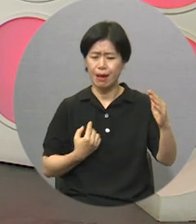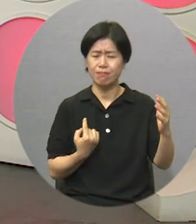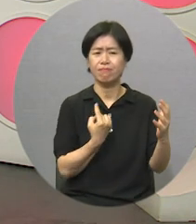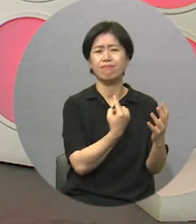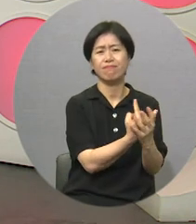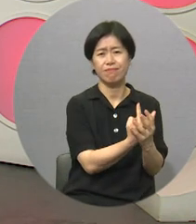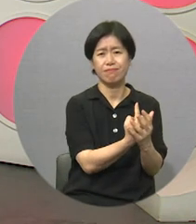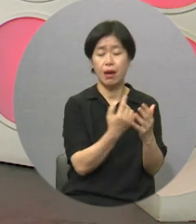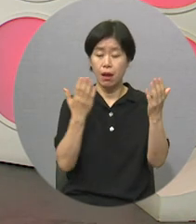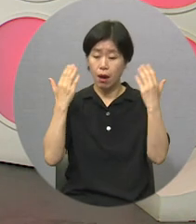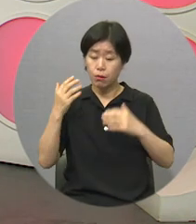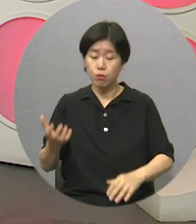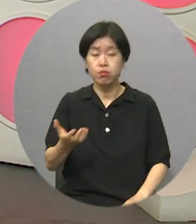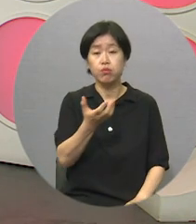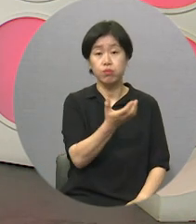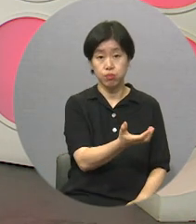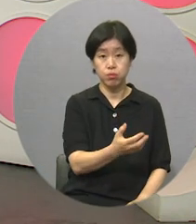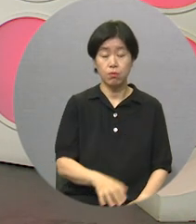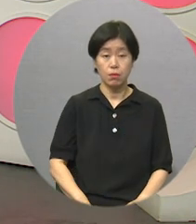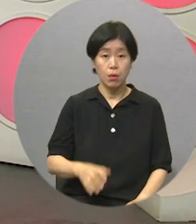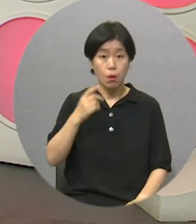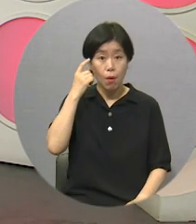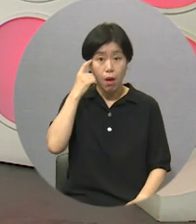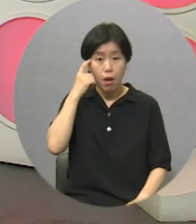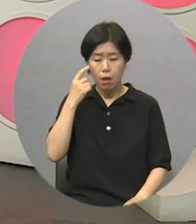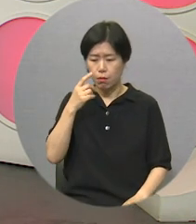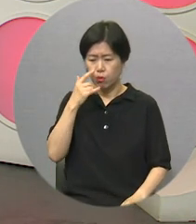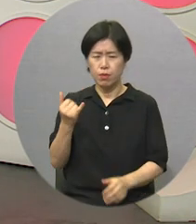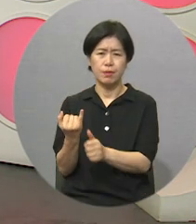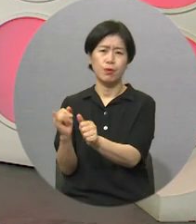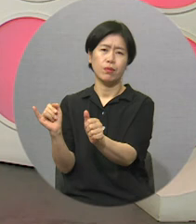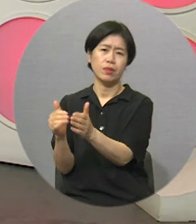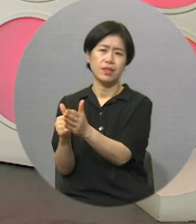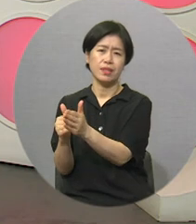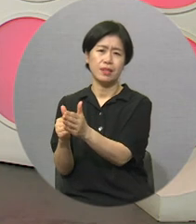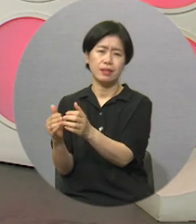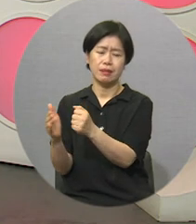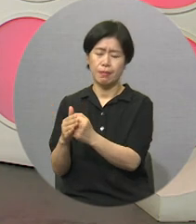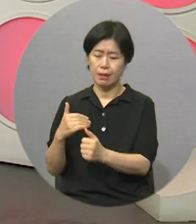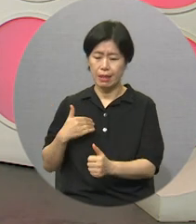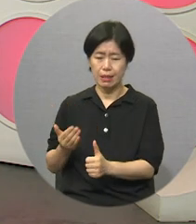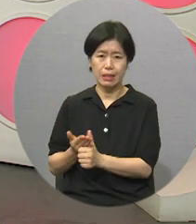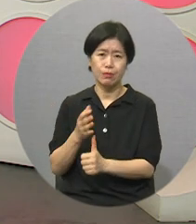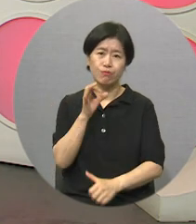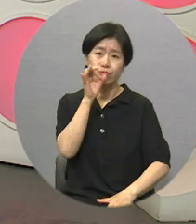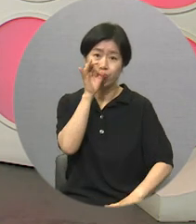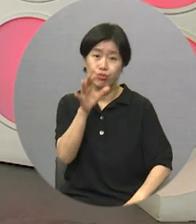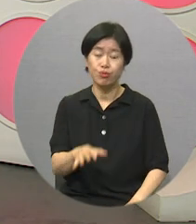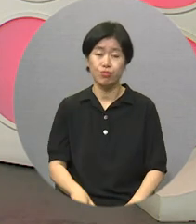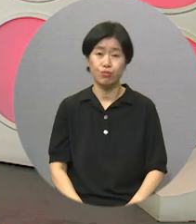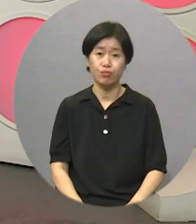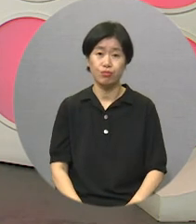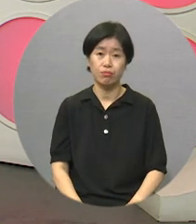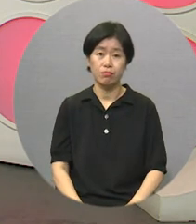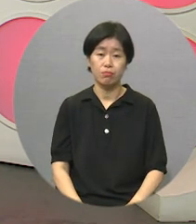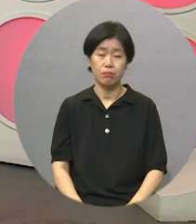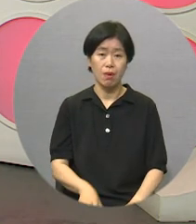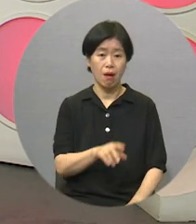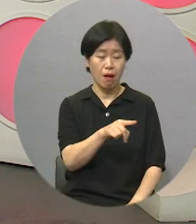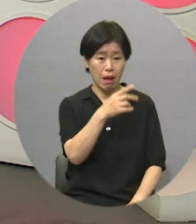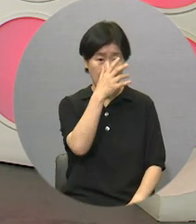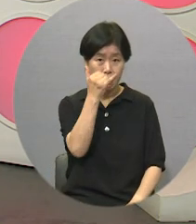왔습니다. 이혼한 부모님이 저를 맡을 수가 없다고 했기 때문이었습니다. 저의 학교 생활도